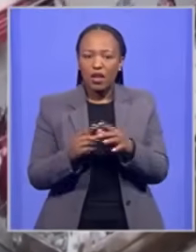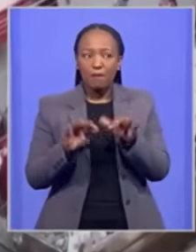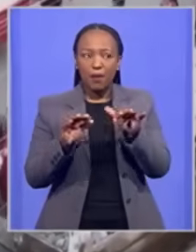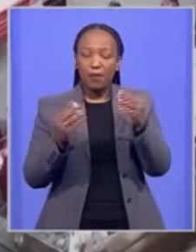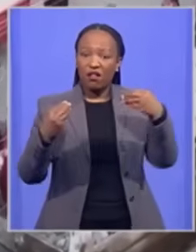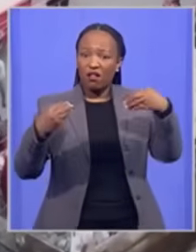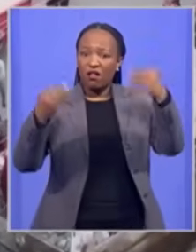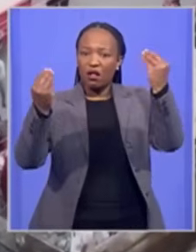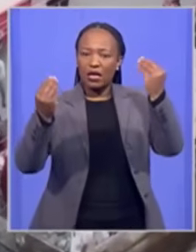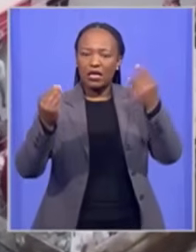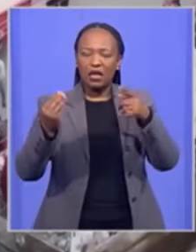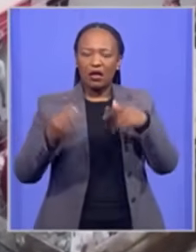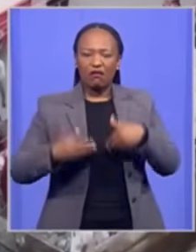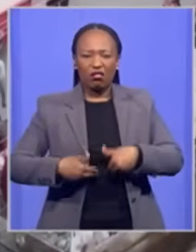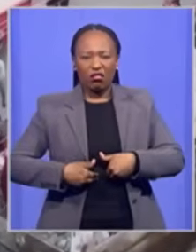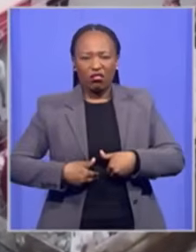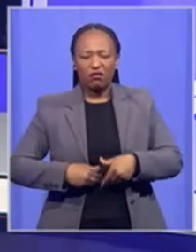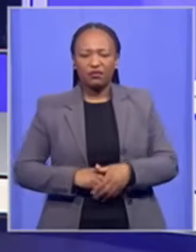ba imetšwe.